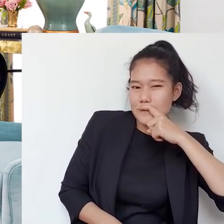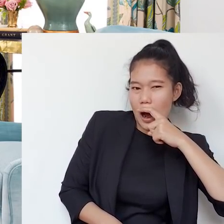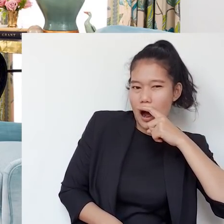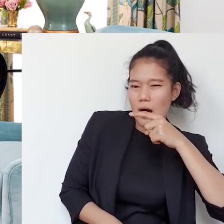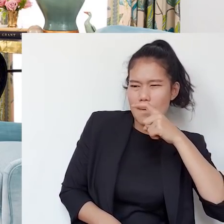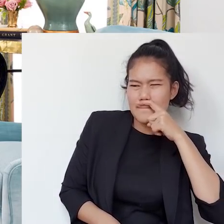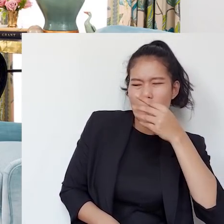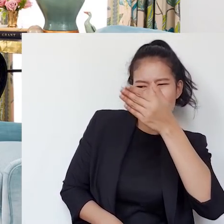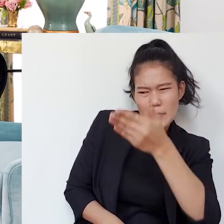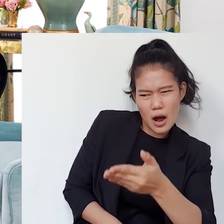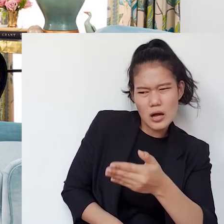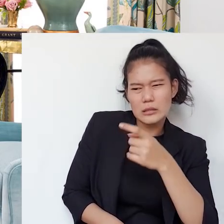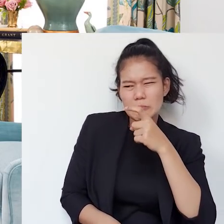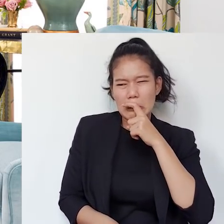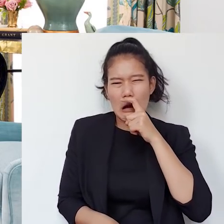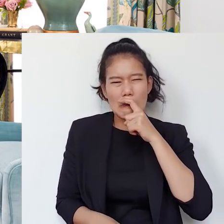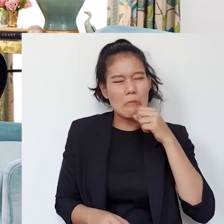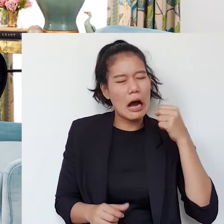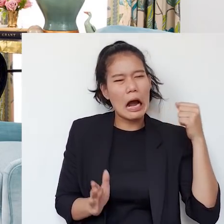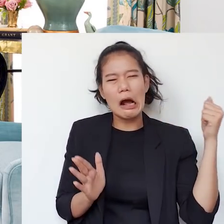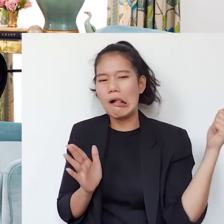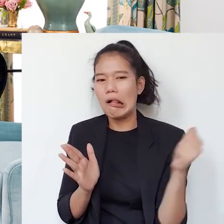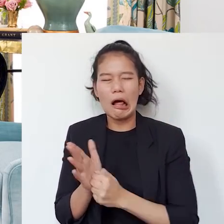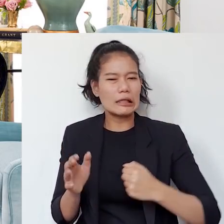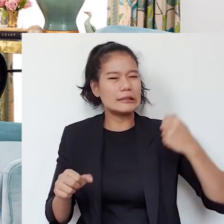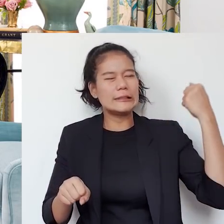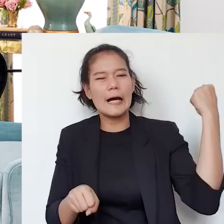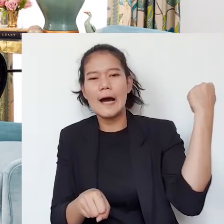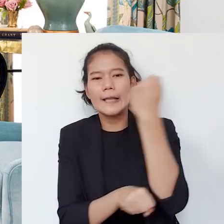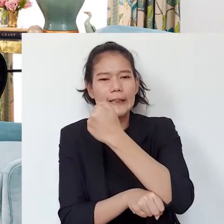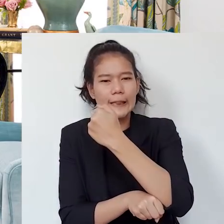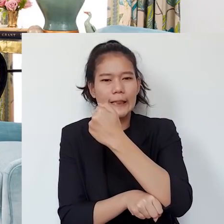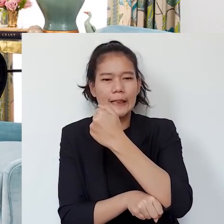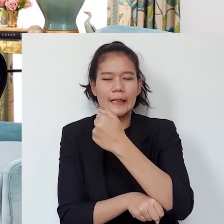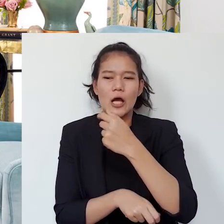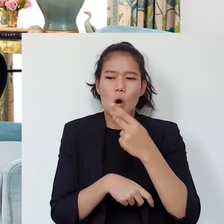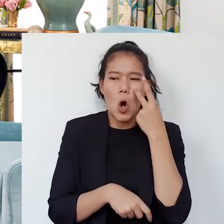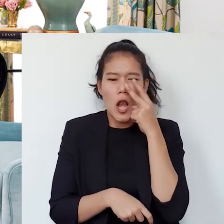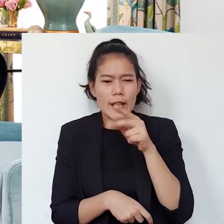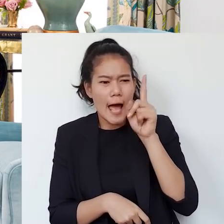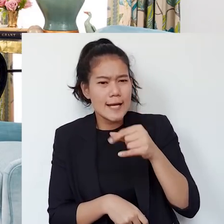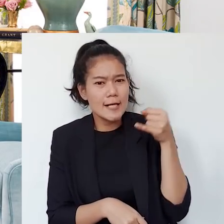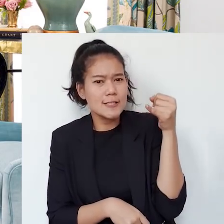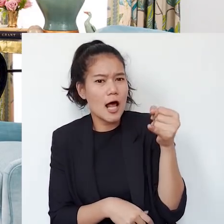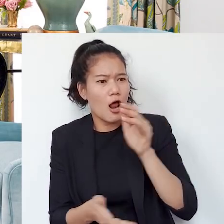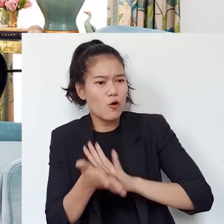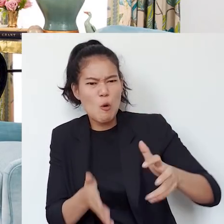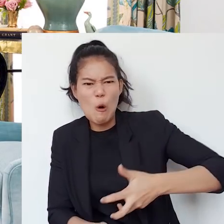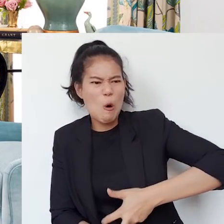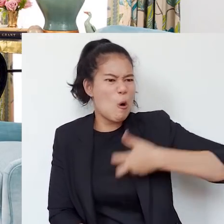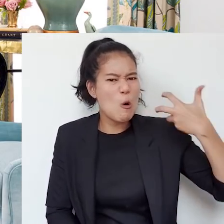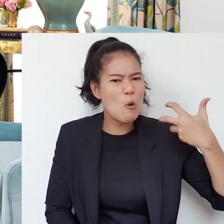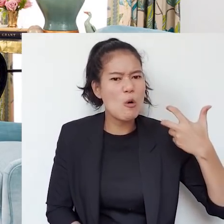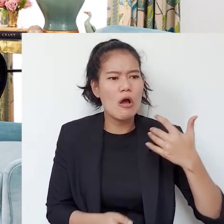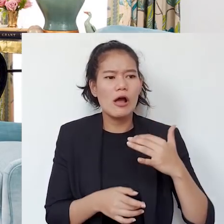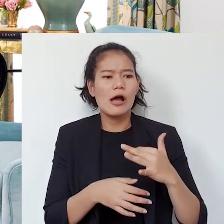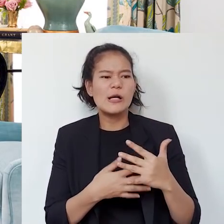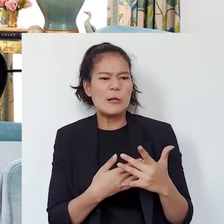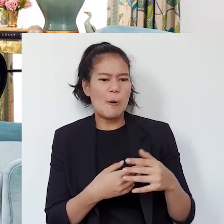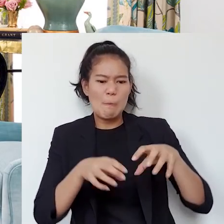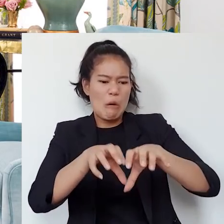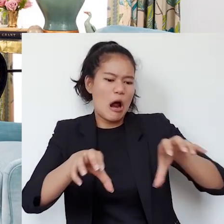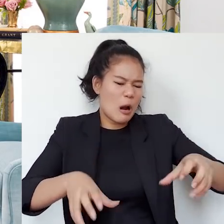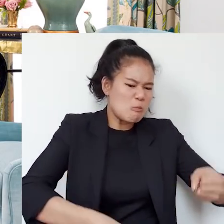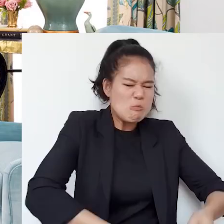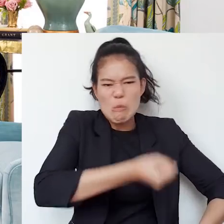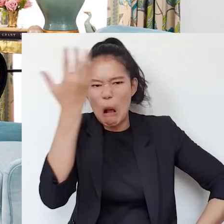sebagai sosok ayah yang kejam, yang sedikit salah lalu kemudian meluapkan emosinya dengan merusakkan